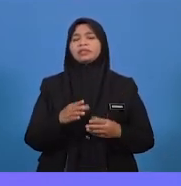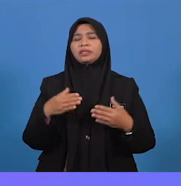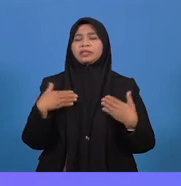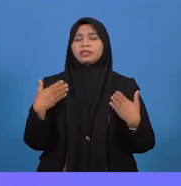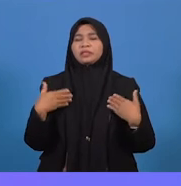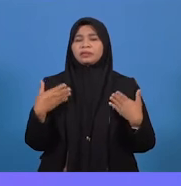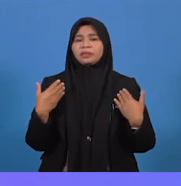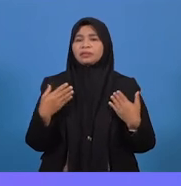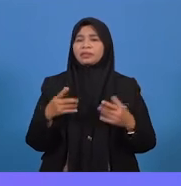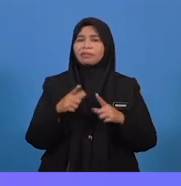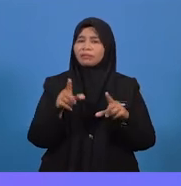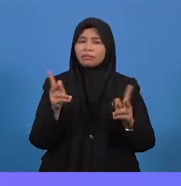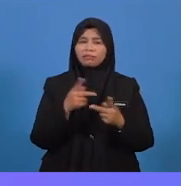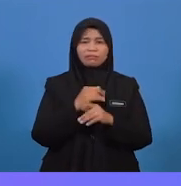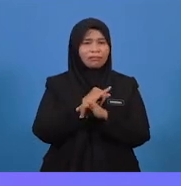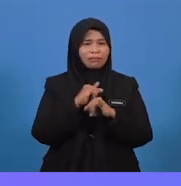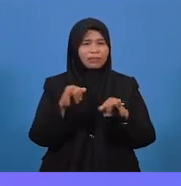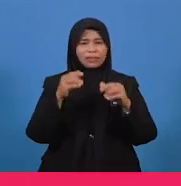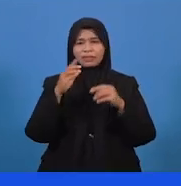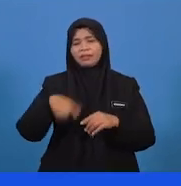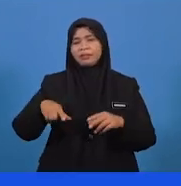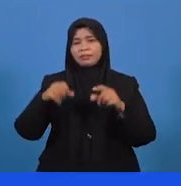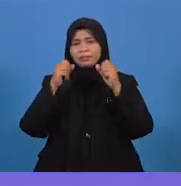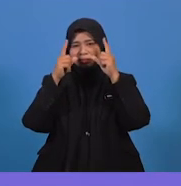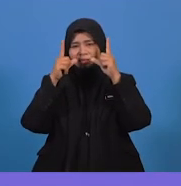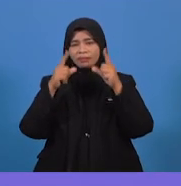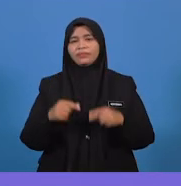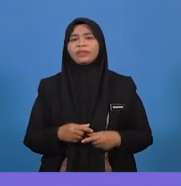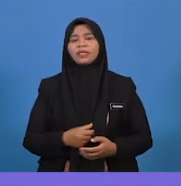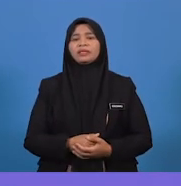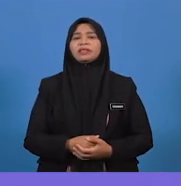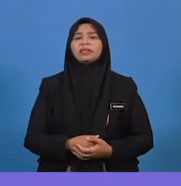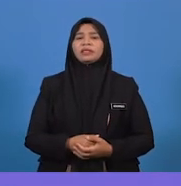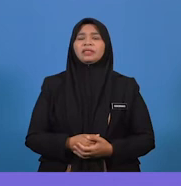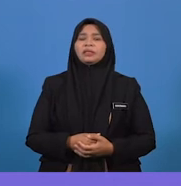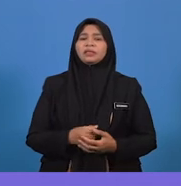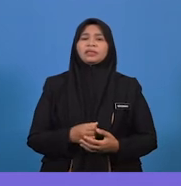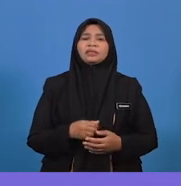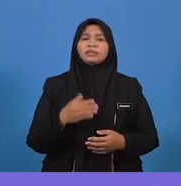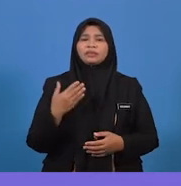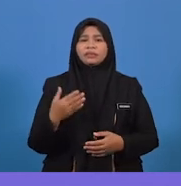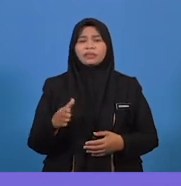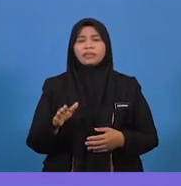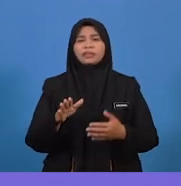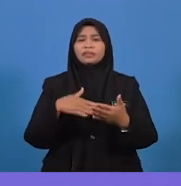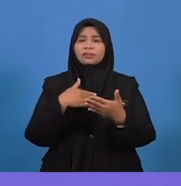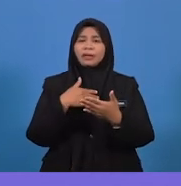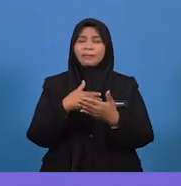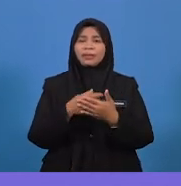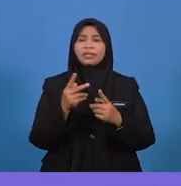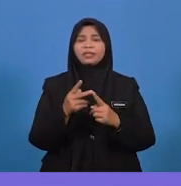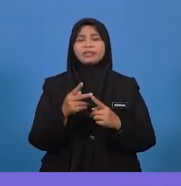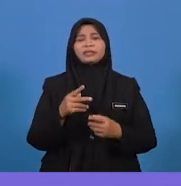diri. Lain kali jangan lewat bangun tau. Baiklah murid-murid, pelayaran kapal ketaatan malaikat